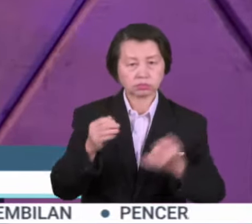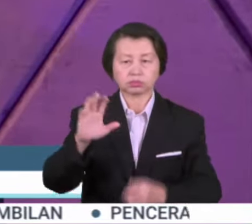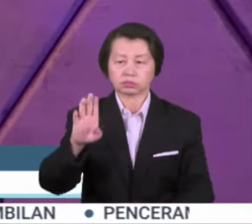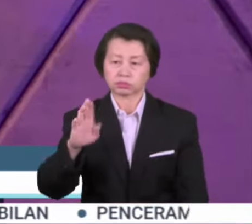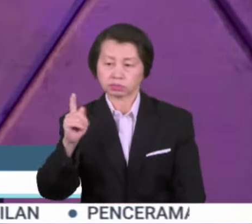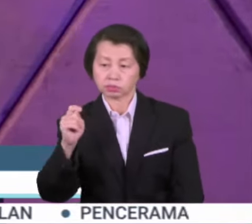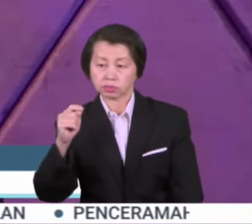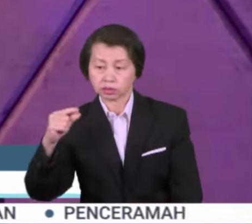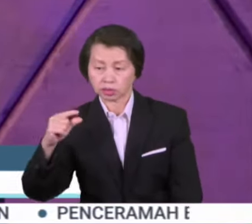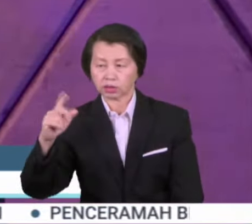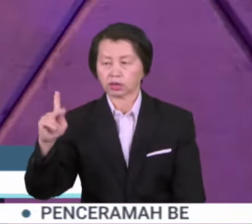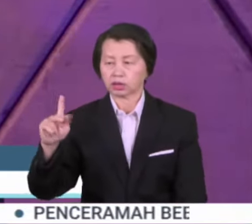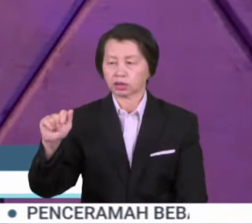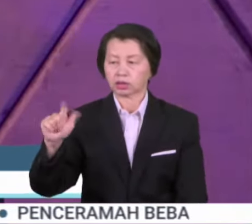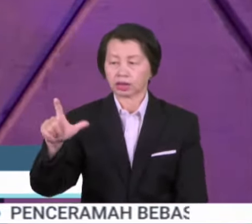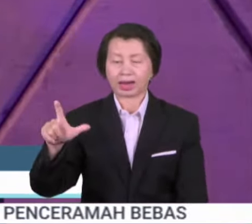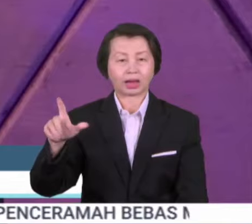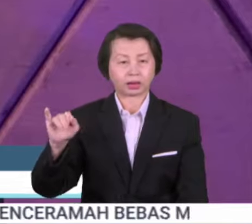itu adalah dalam